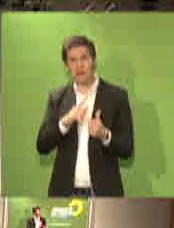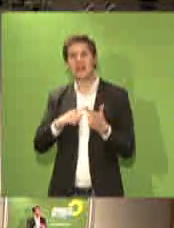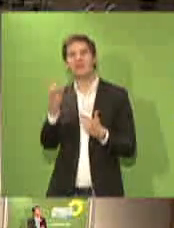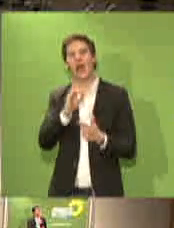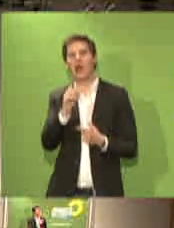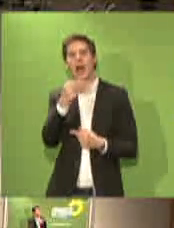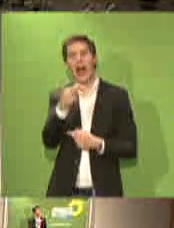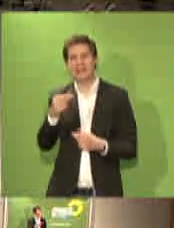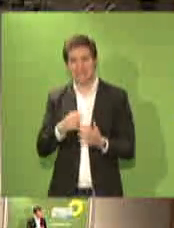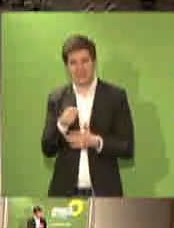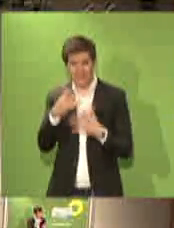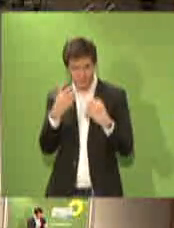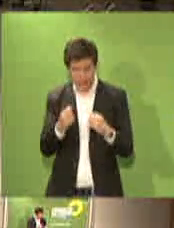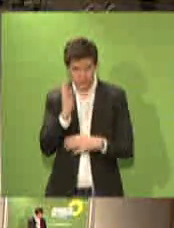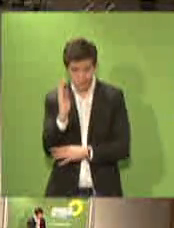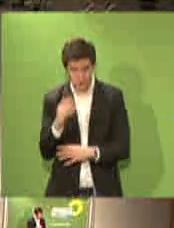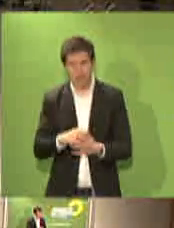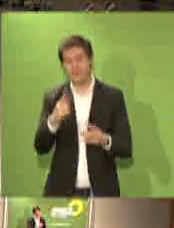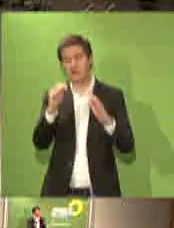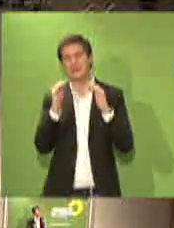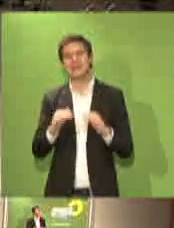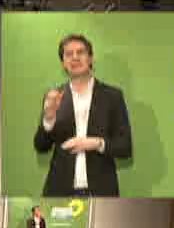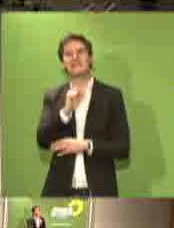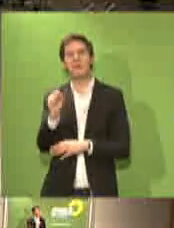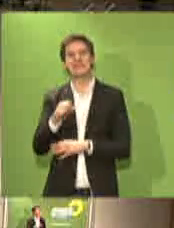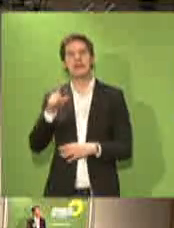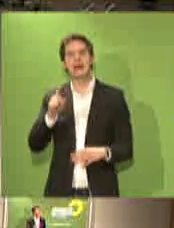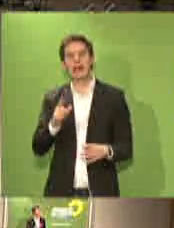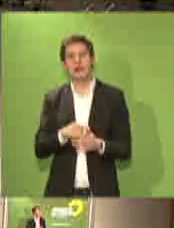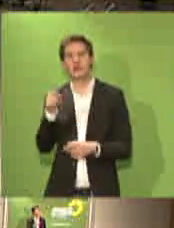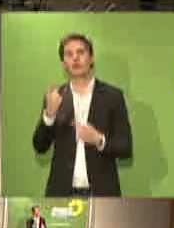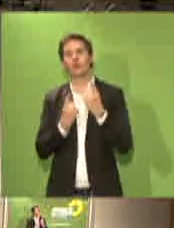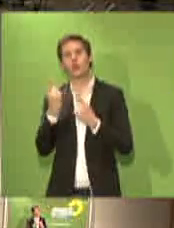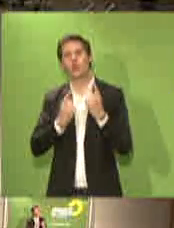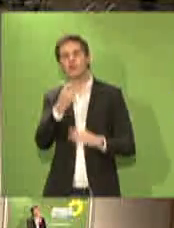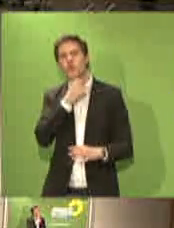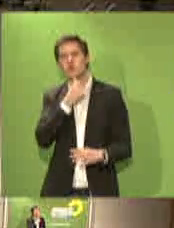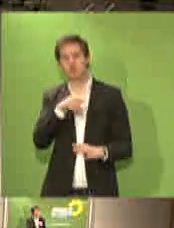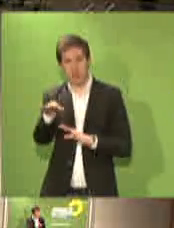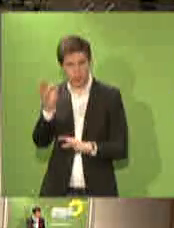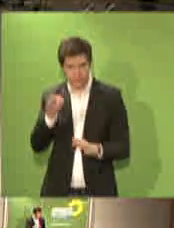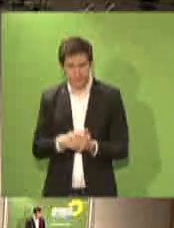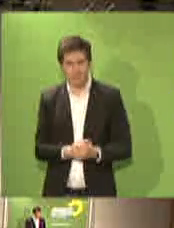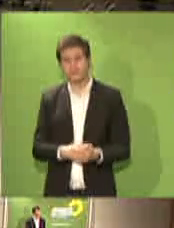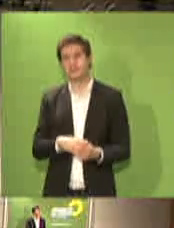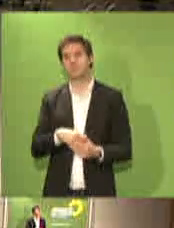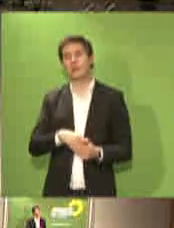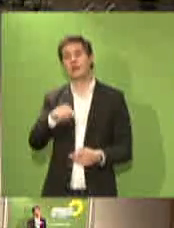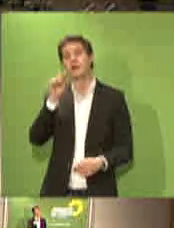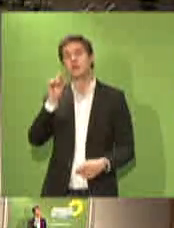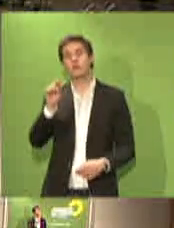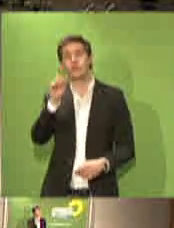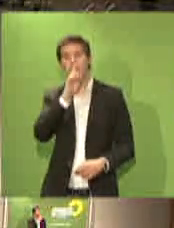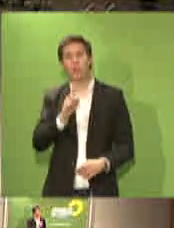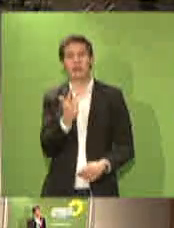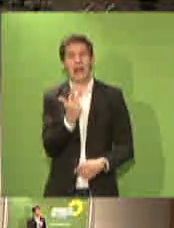gesetzten Redebeitrag und dann haben wir Sebastian Klick von der Grünen Jugend gelost. Und da wir bisher eben nur 3 Frauen